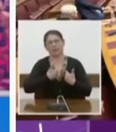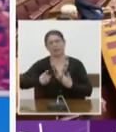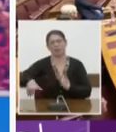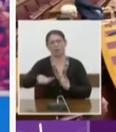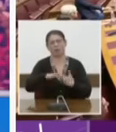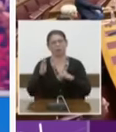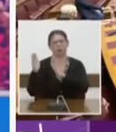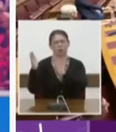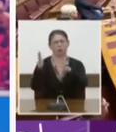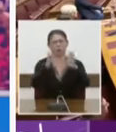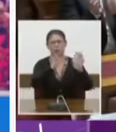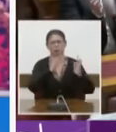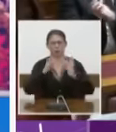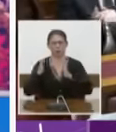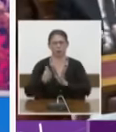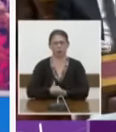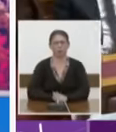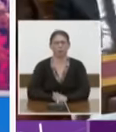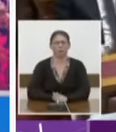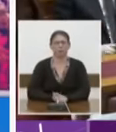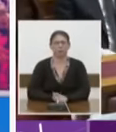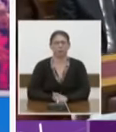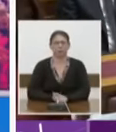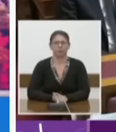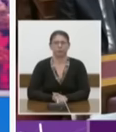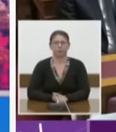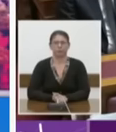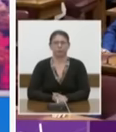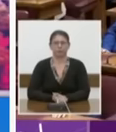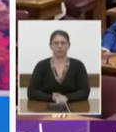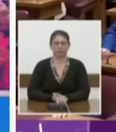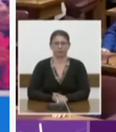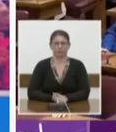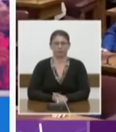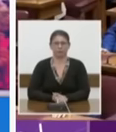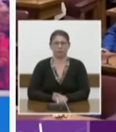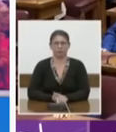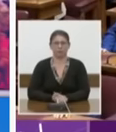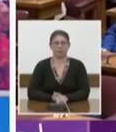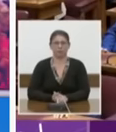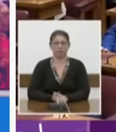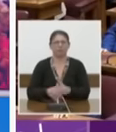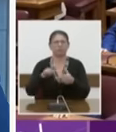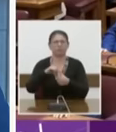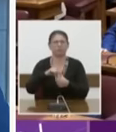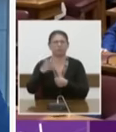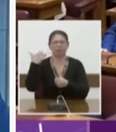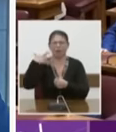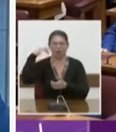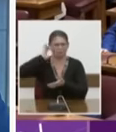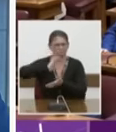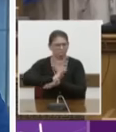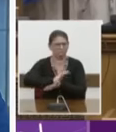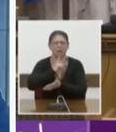προηγουμένως και σας είπα ότι εγώ είμαι εδώ έχω αφήγημα για σας δηλαδή να μένο αφήγημα που περιλαμβάνει το σύνολο των καταλείπεται την αριστερά λέει ο